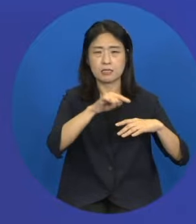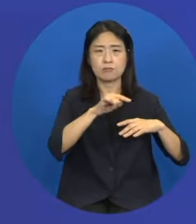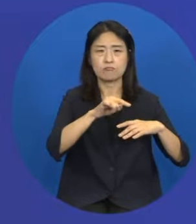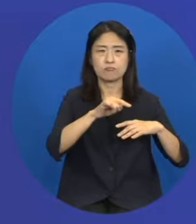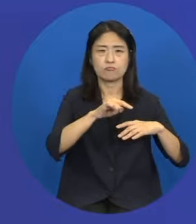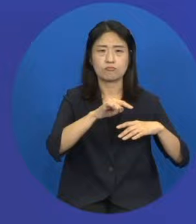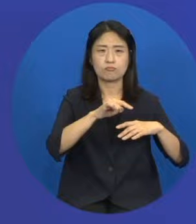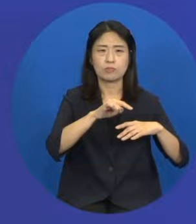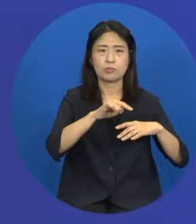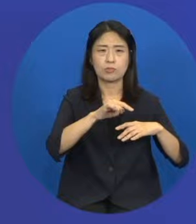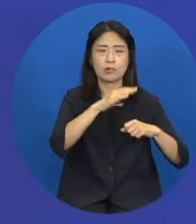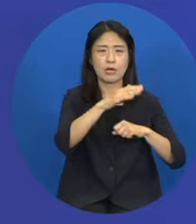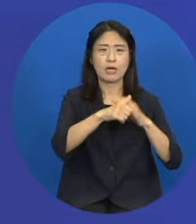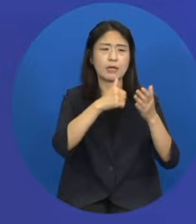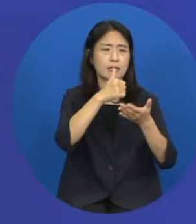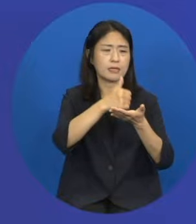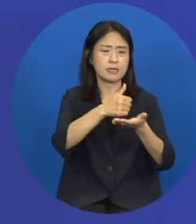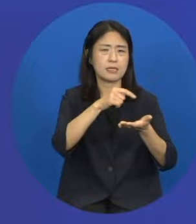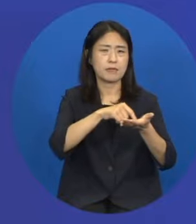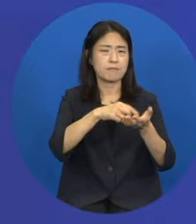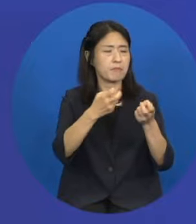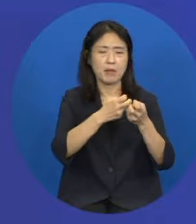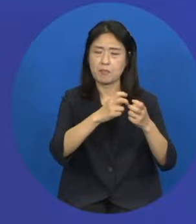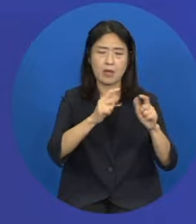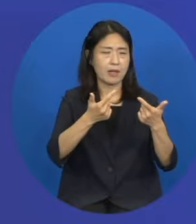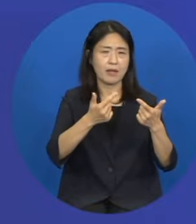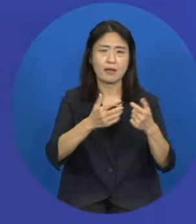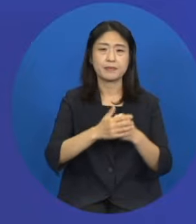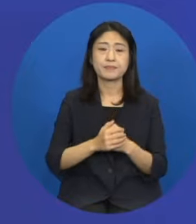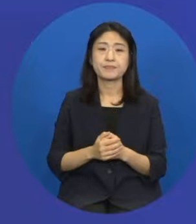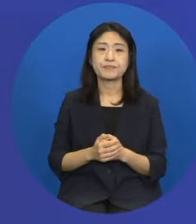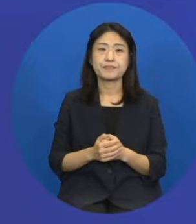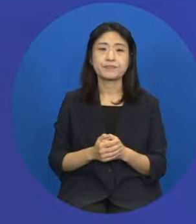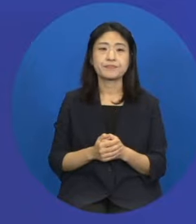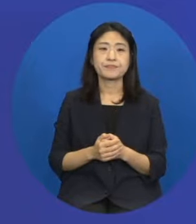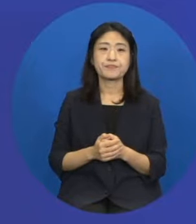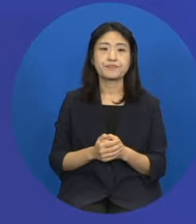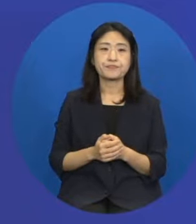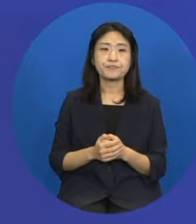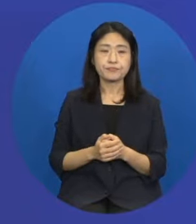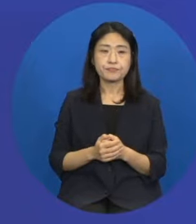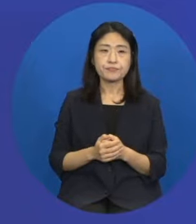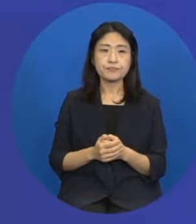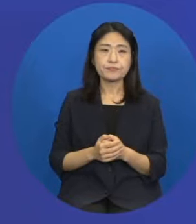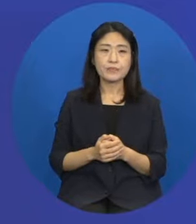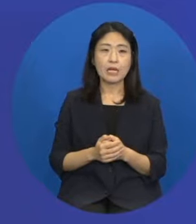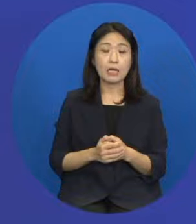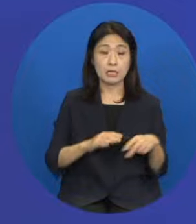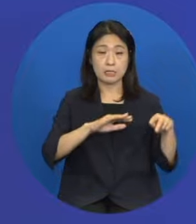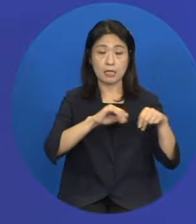않습니다. 우리가 사무엘상 시리즈를 하고 있지만 이제 사무엘 가게 되면 마지막에